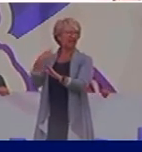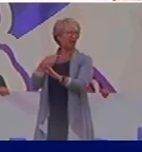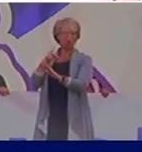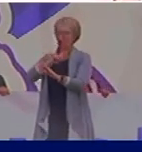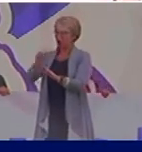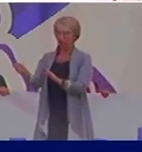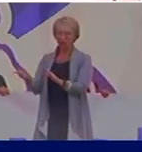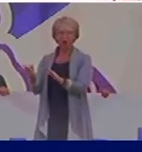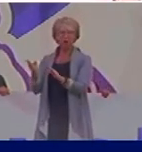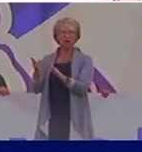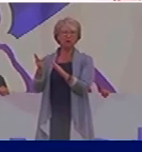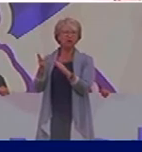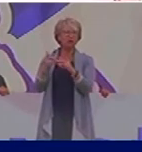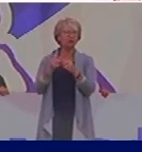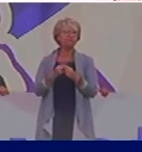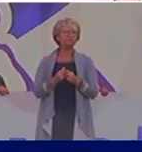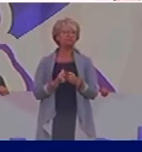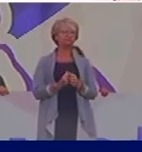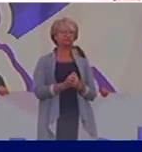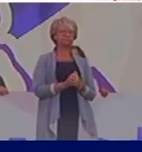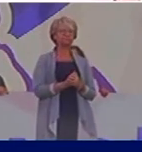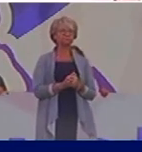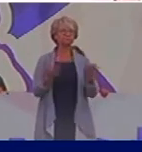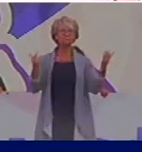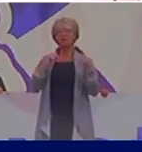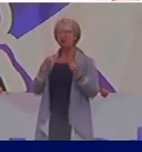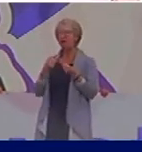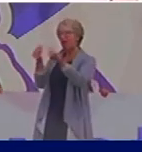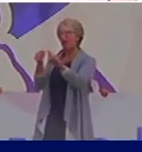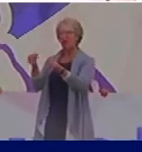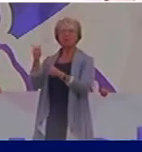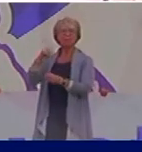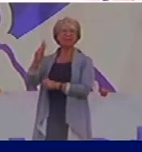non prestiamo Verdini a Renzi,